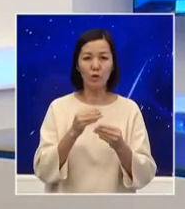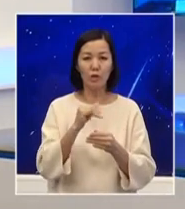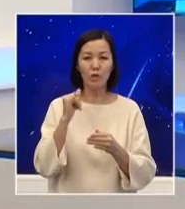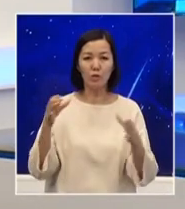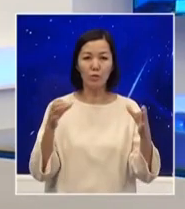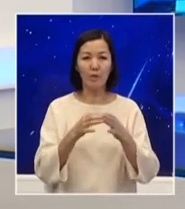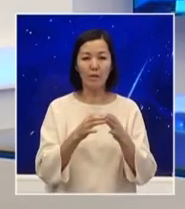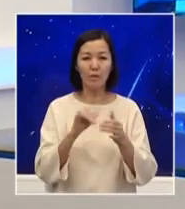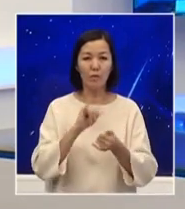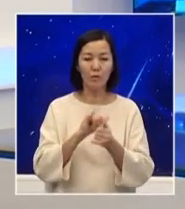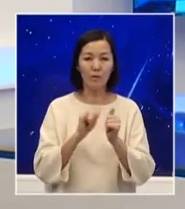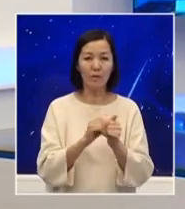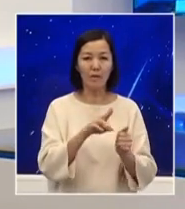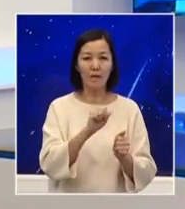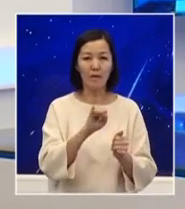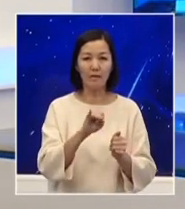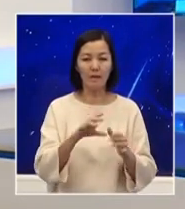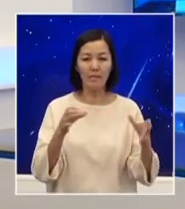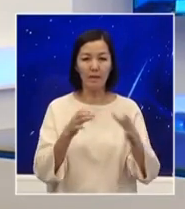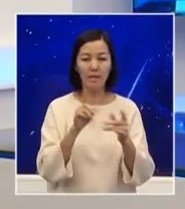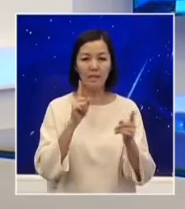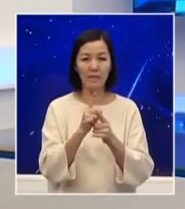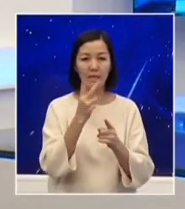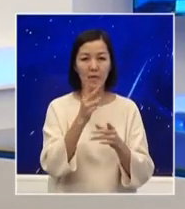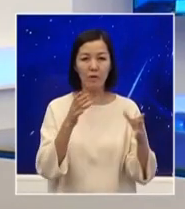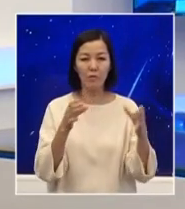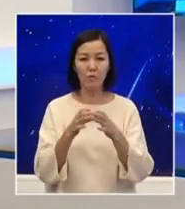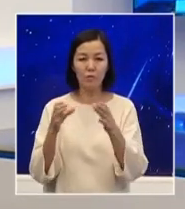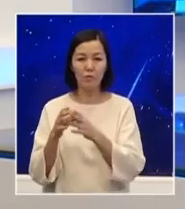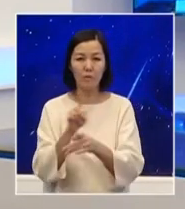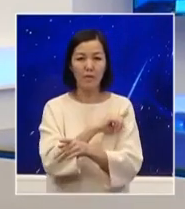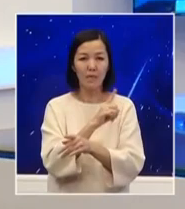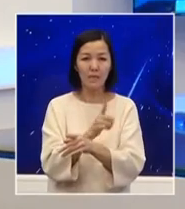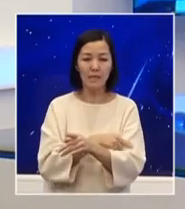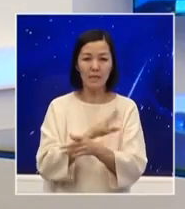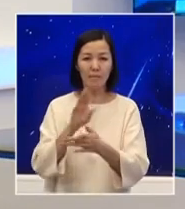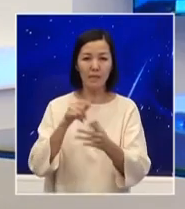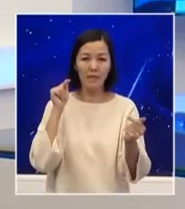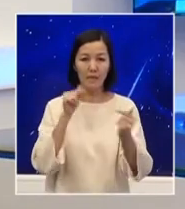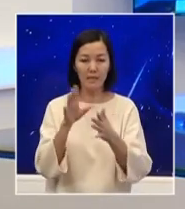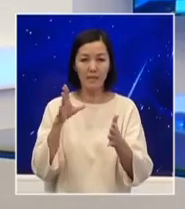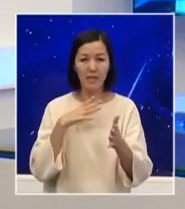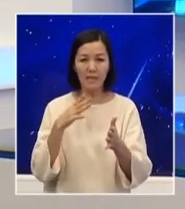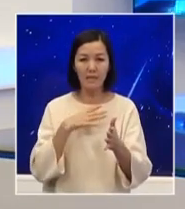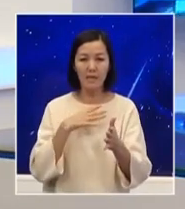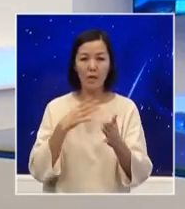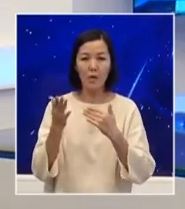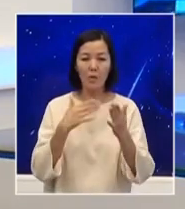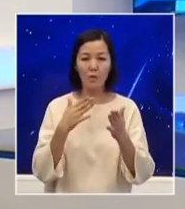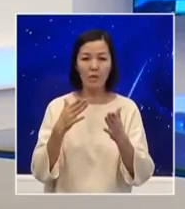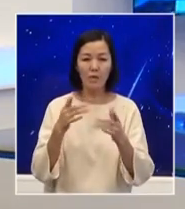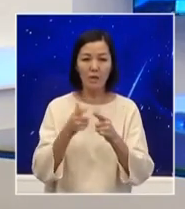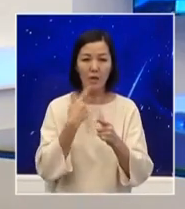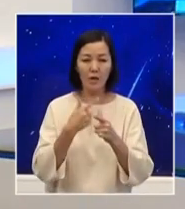Жетісу командасы Өскеменнің Алтайымен кездесті. Қос ұжым бір-бірін турнирдегі басты қарсылас санайды. Олардың өзара ойыны